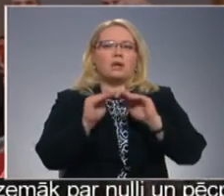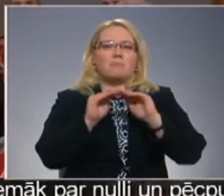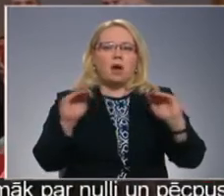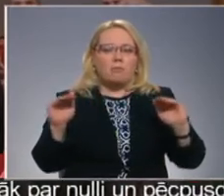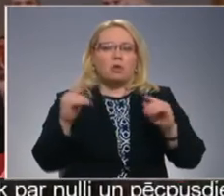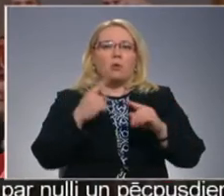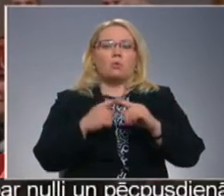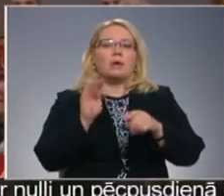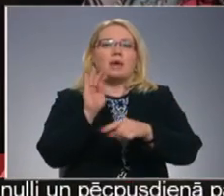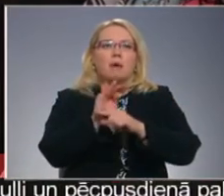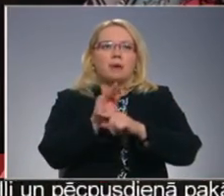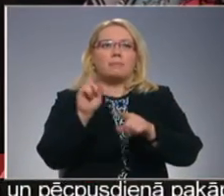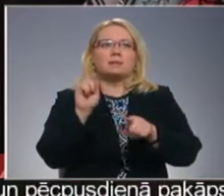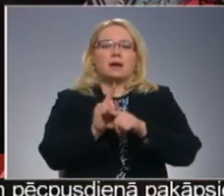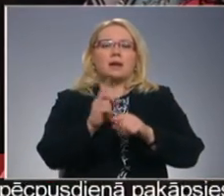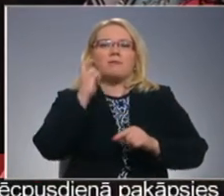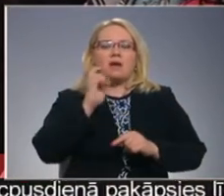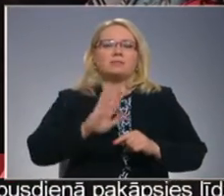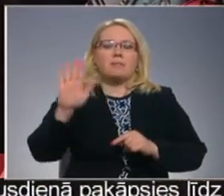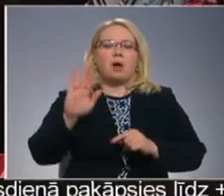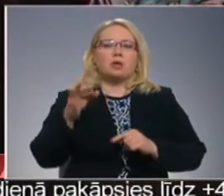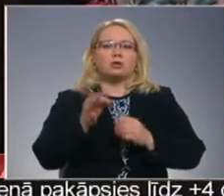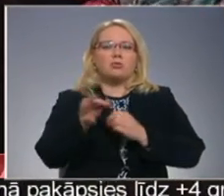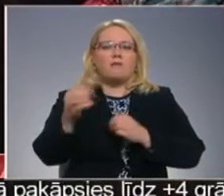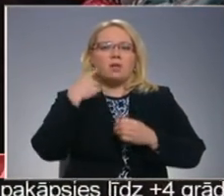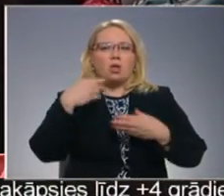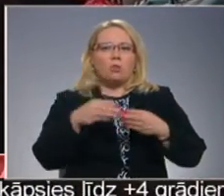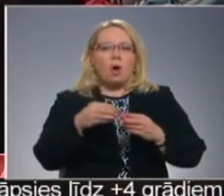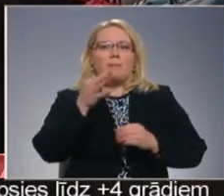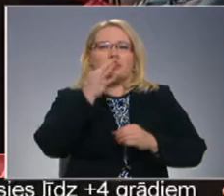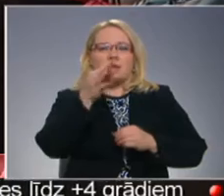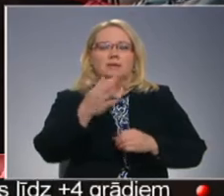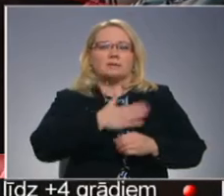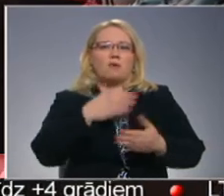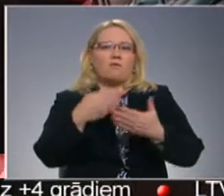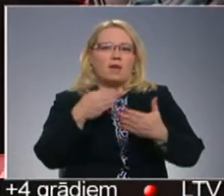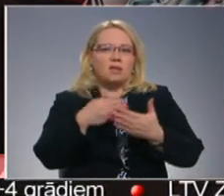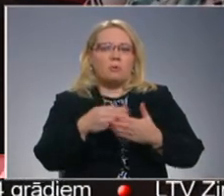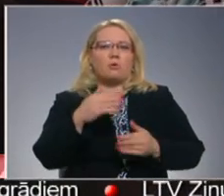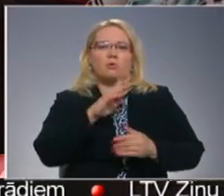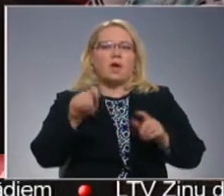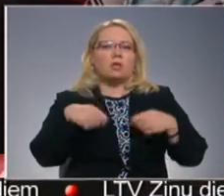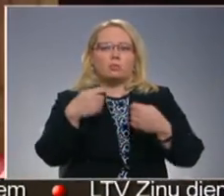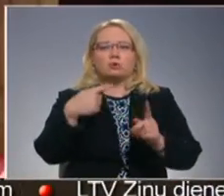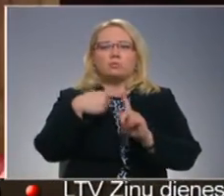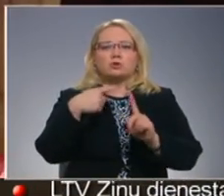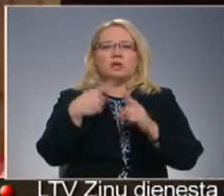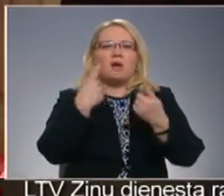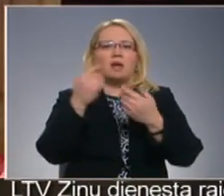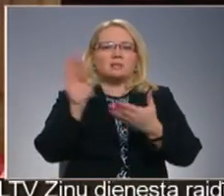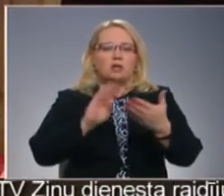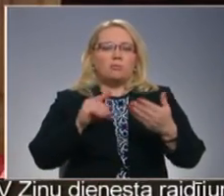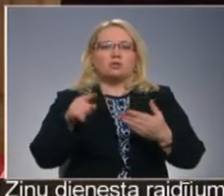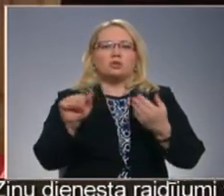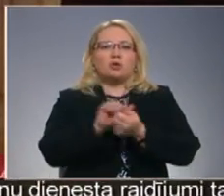pamatojumu, un jāpiebilst, ka arī Vecpiebalgas novada doma jau pauda savu vērtējumu un teica, ka viņi nedos pozitīvu atzinumu, un līdz to